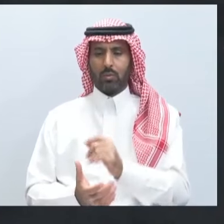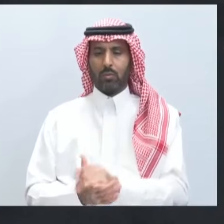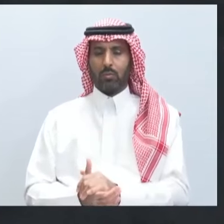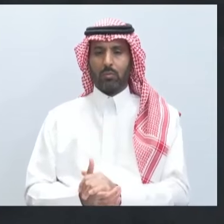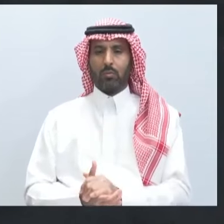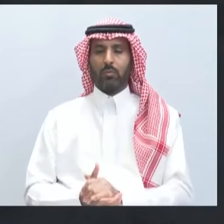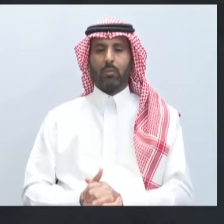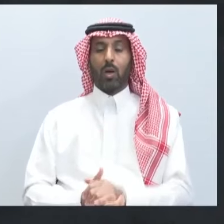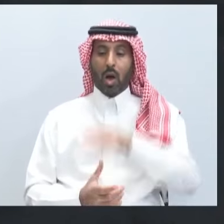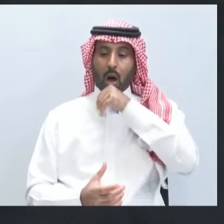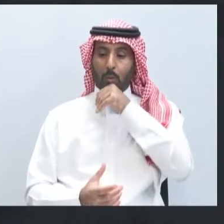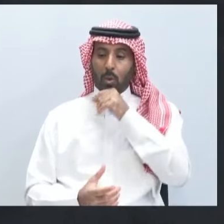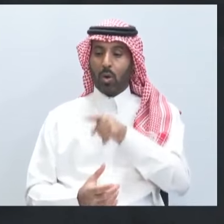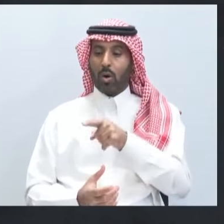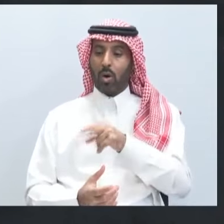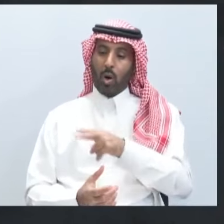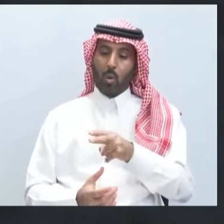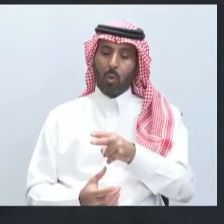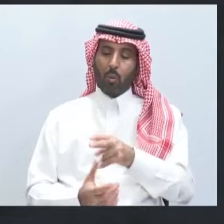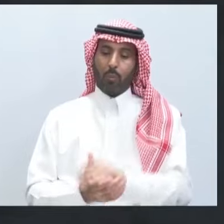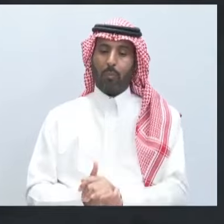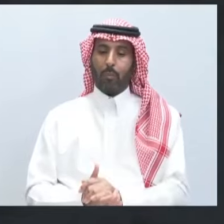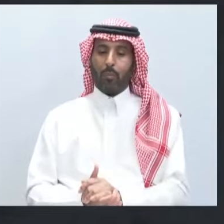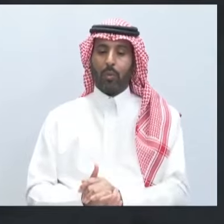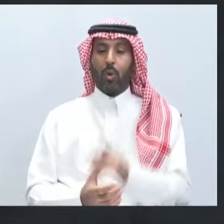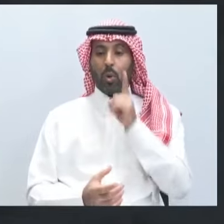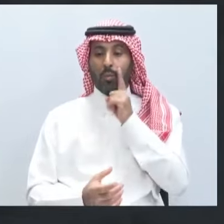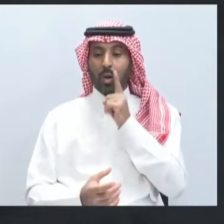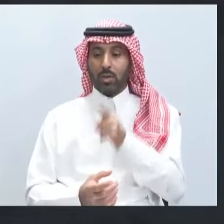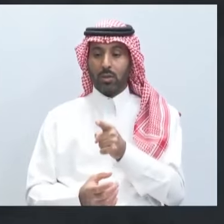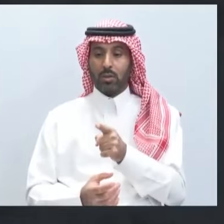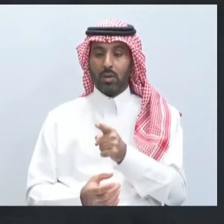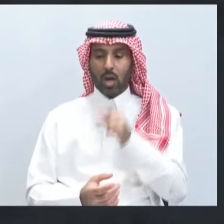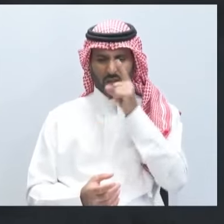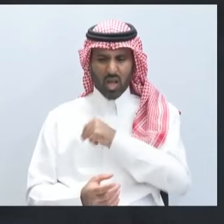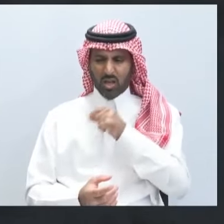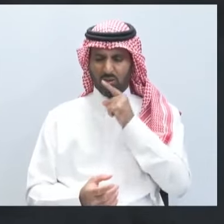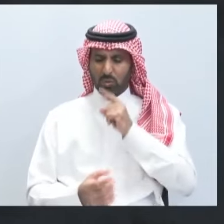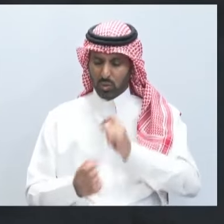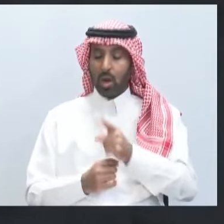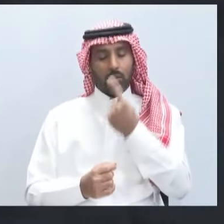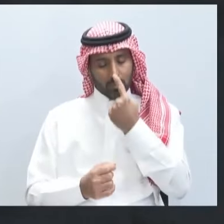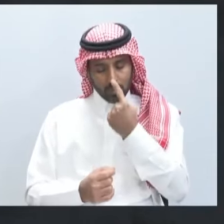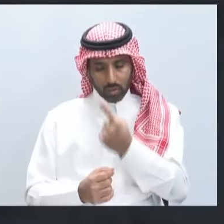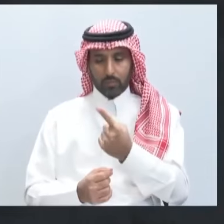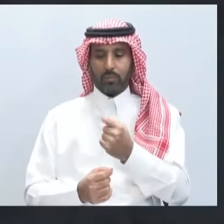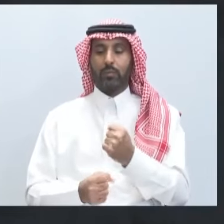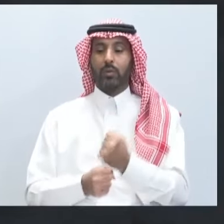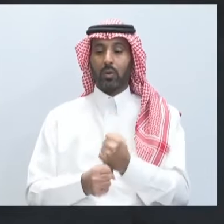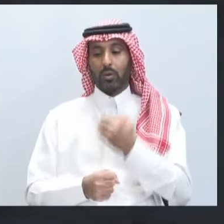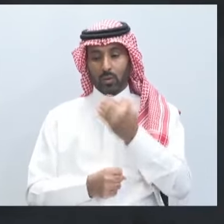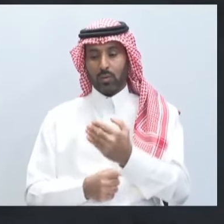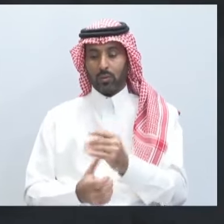منك ابوك او حينما تطلب منك امك فانت تسارع في طاعتهما وتنفيذ ما